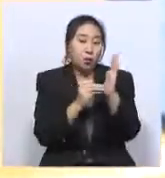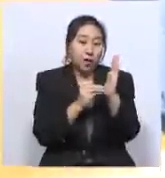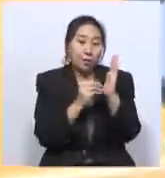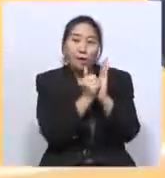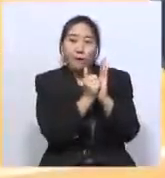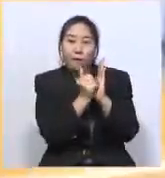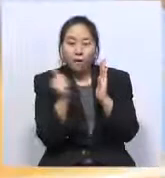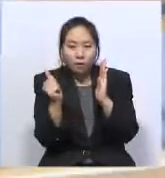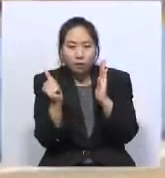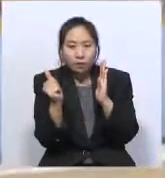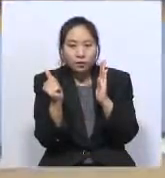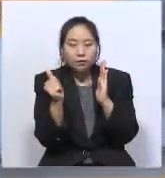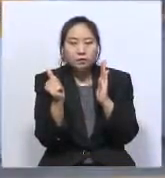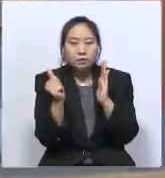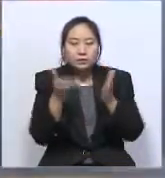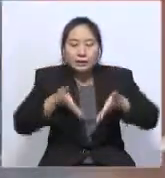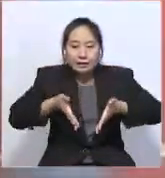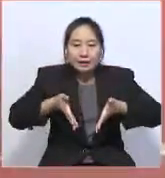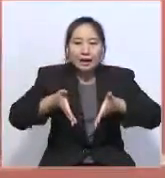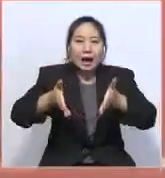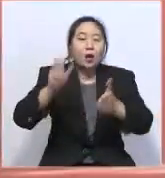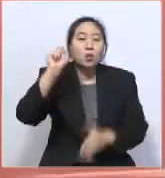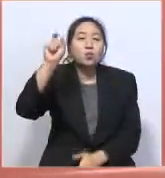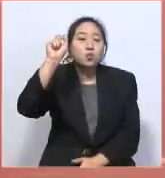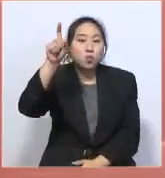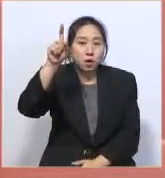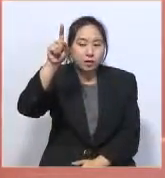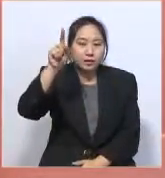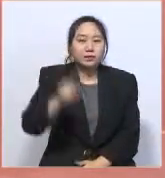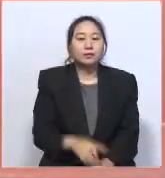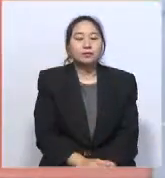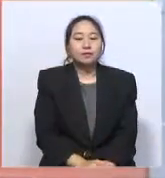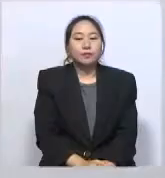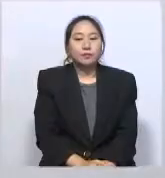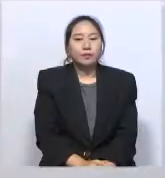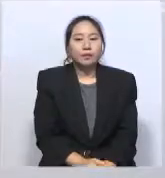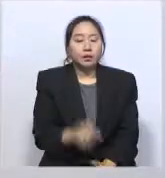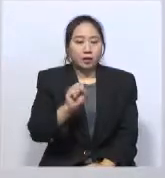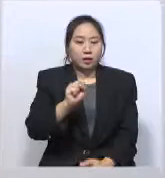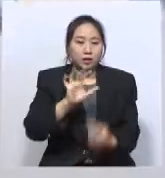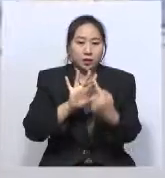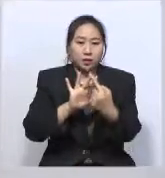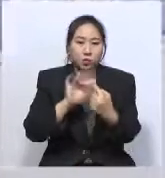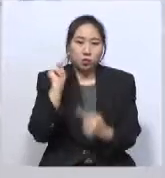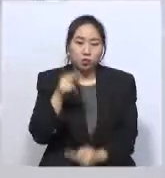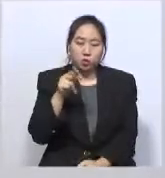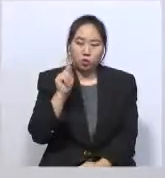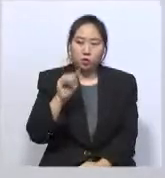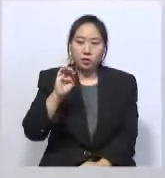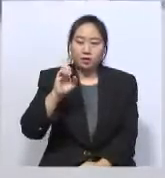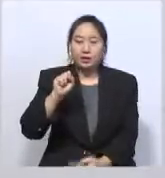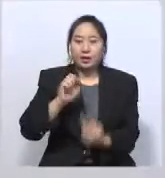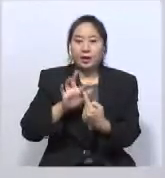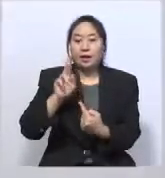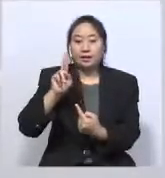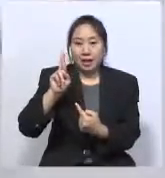ครโดยใช้ทางด่วนโทเวนะครับออกจากสุทธิสารก็มาถึงที่บริเวณท